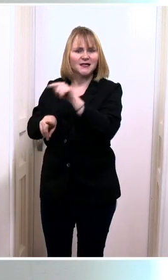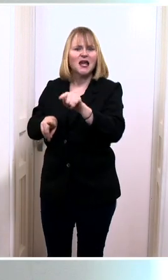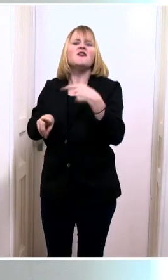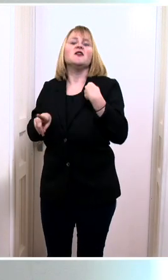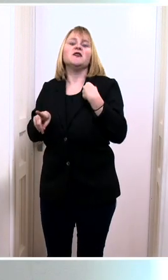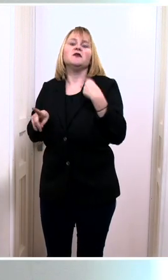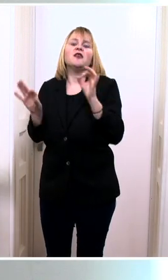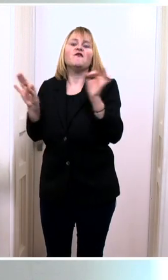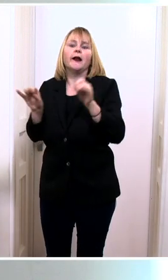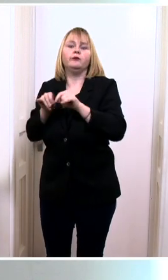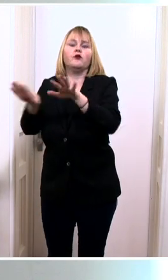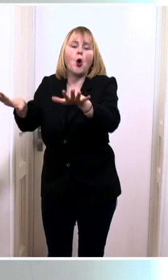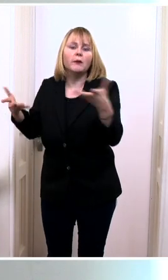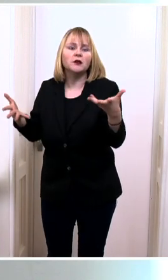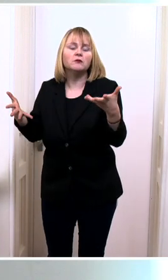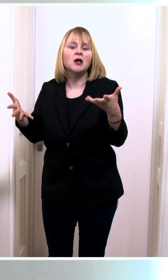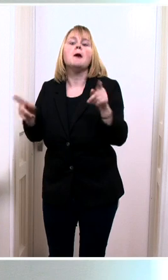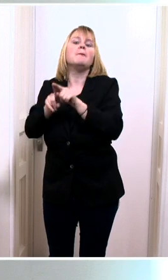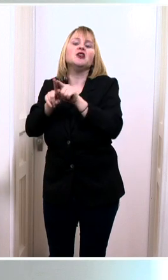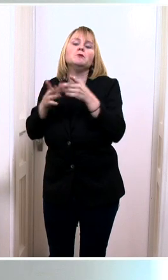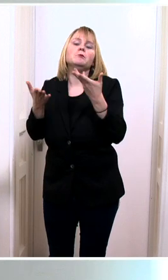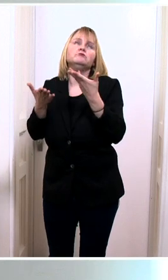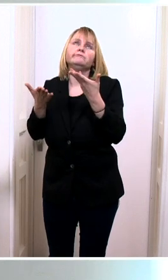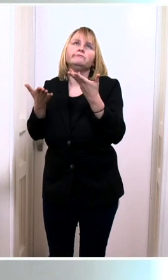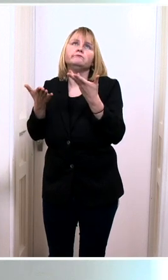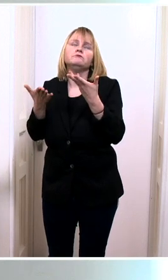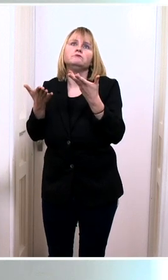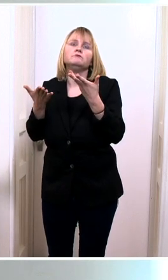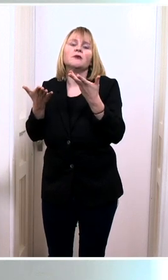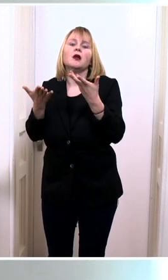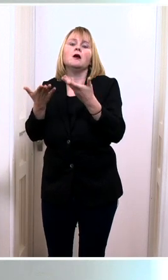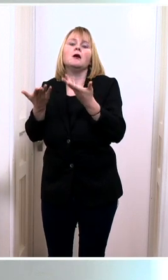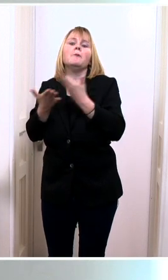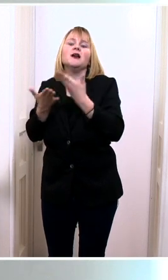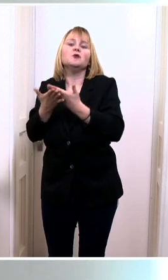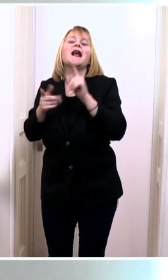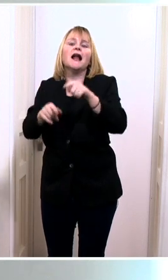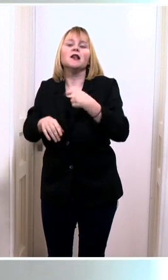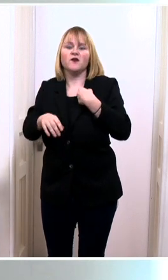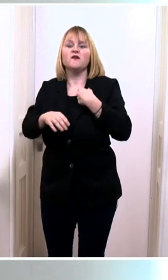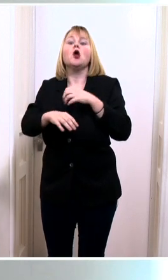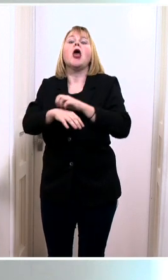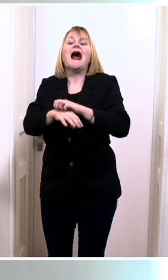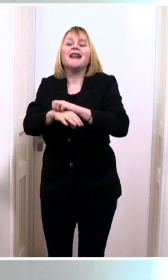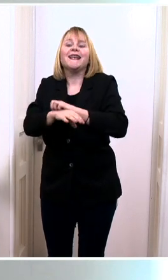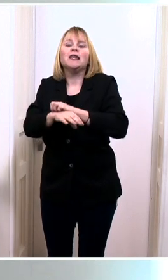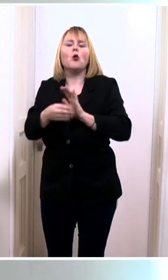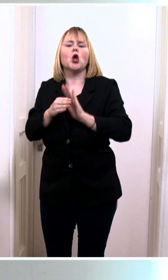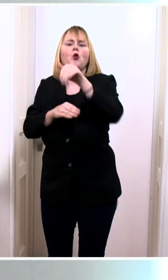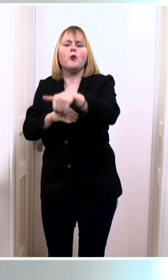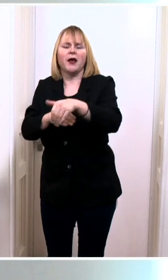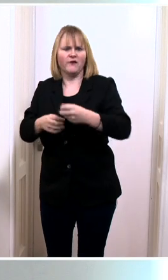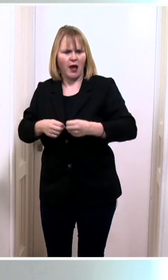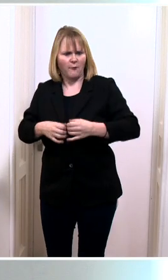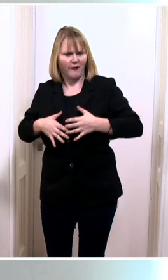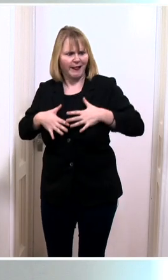davon ist eben eine Überempfindlichkeit oder eine Allergie gegen einen Inhaltsstoff. Aber es gibt sonst